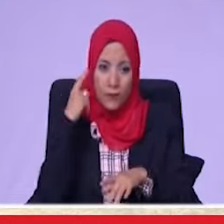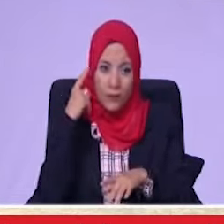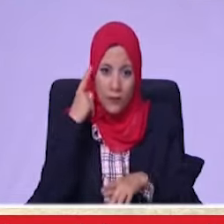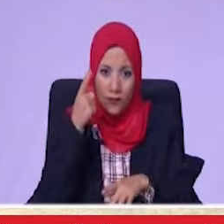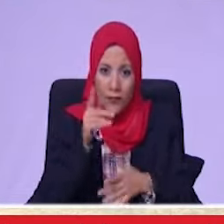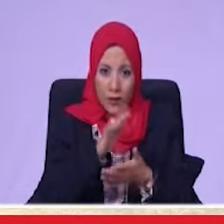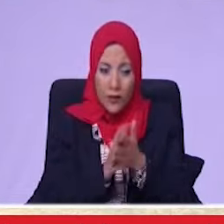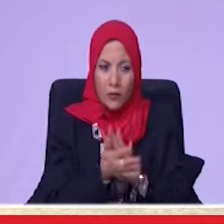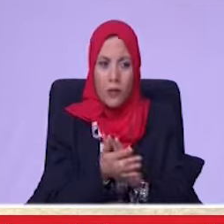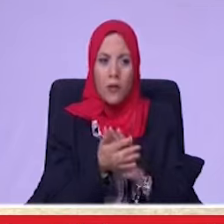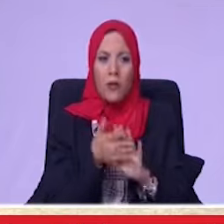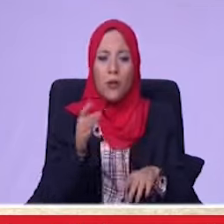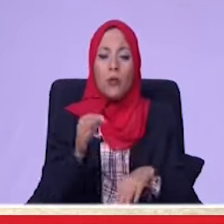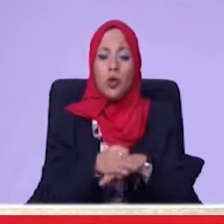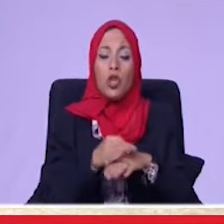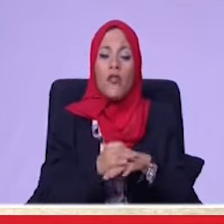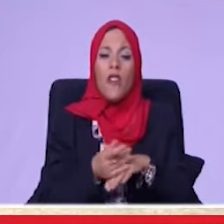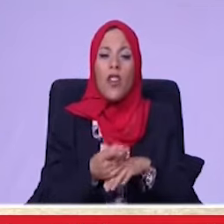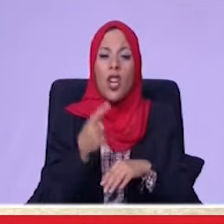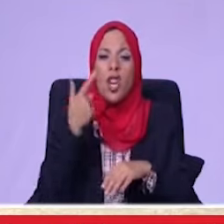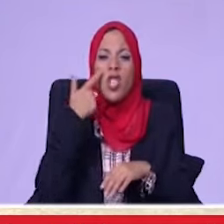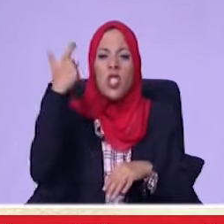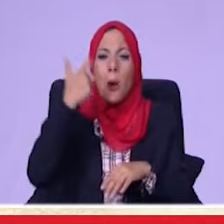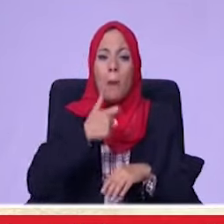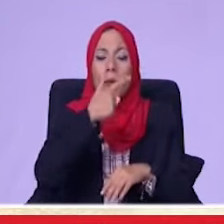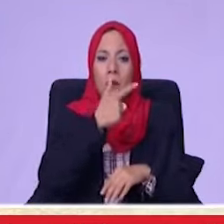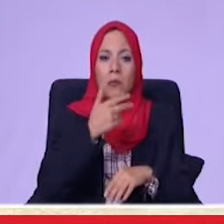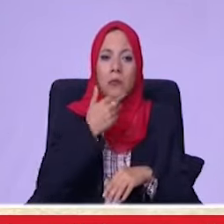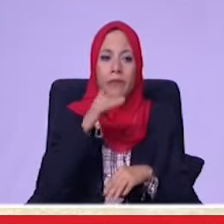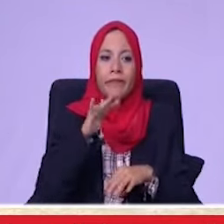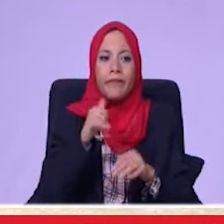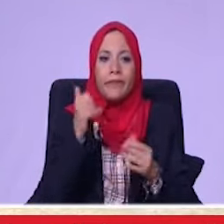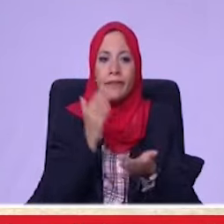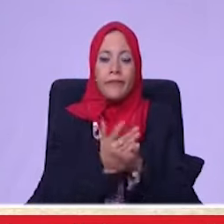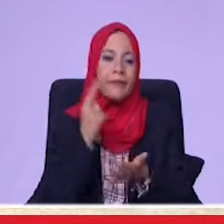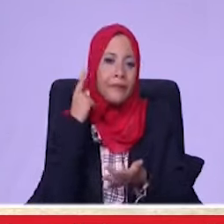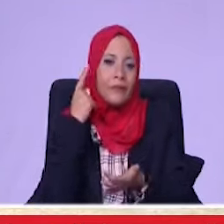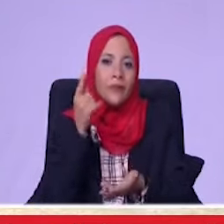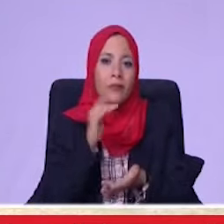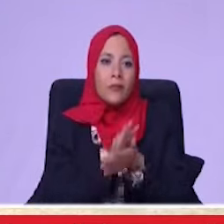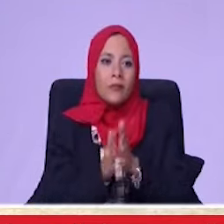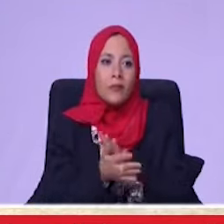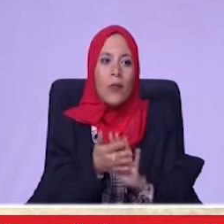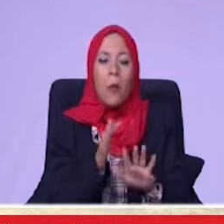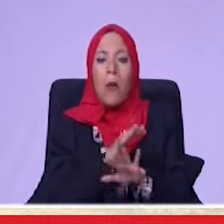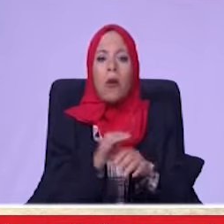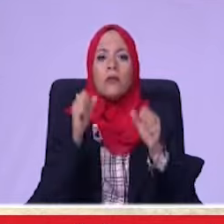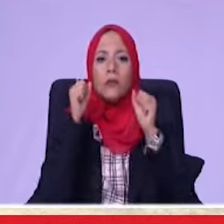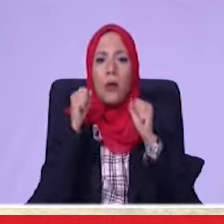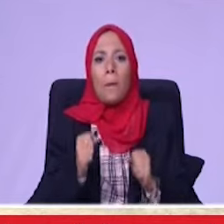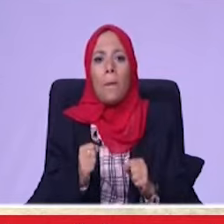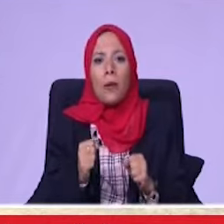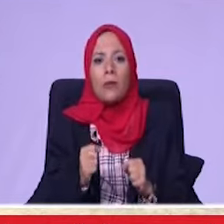الصادر لمستشفيات جامعه عين شمس ان هو بيعاني من ضعف سمعي حسي عميق